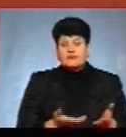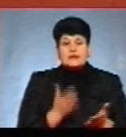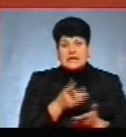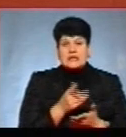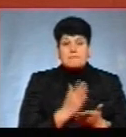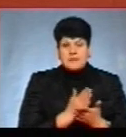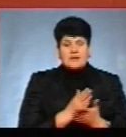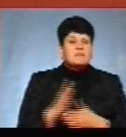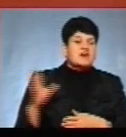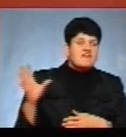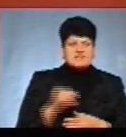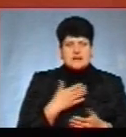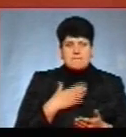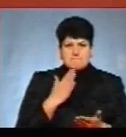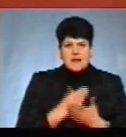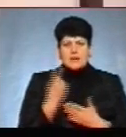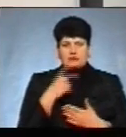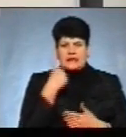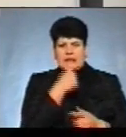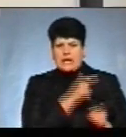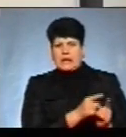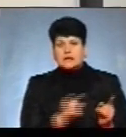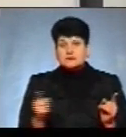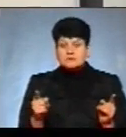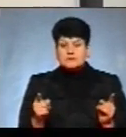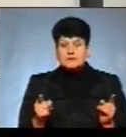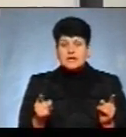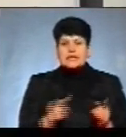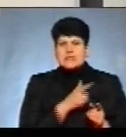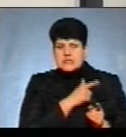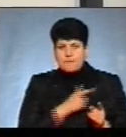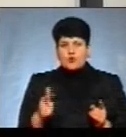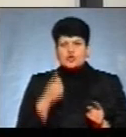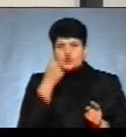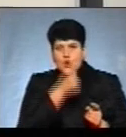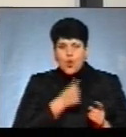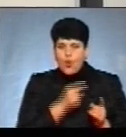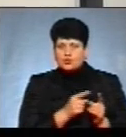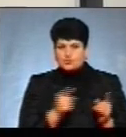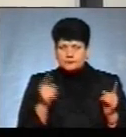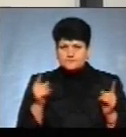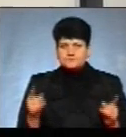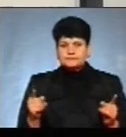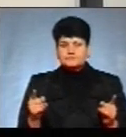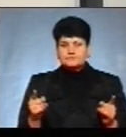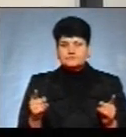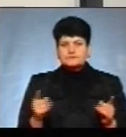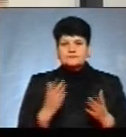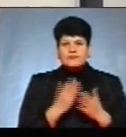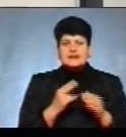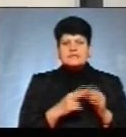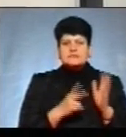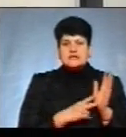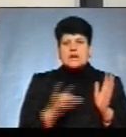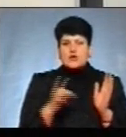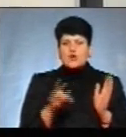Звичайно, що так. Вони мали майже, ми мали всім рік часу, і на протязі цього року фактично у нас є